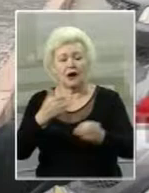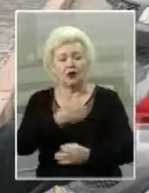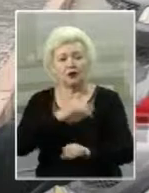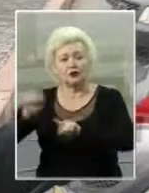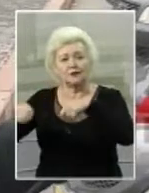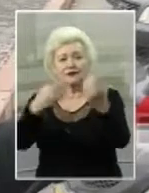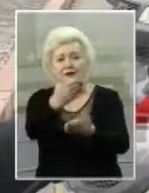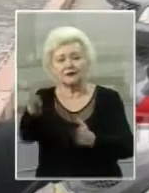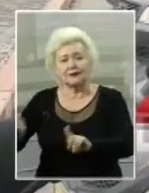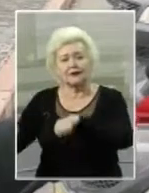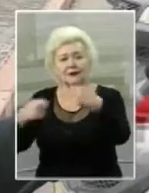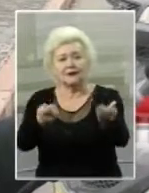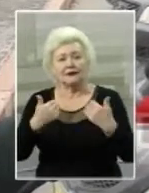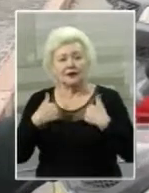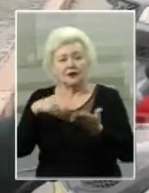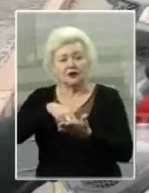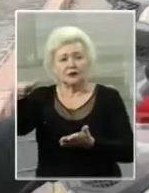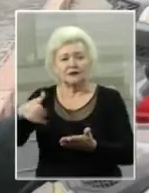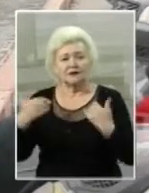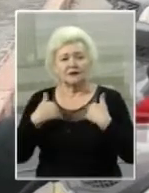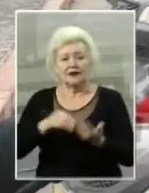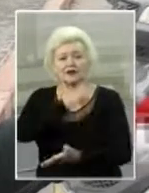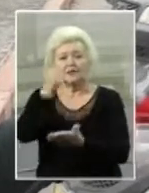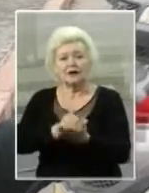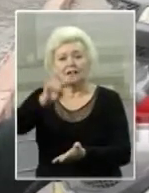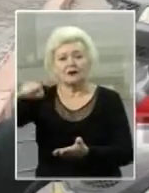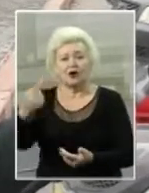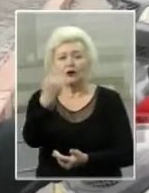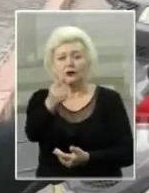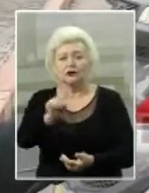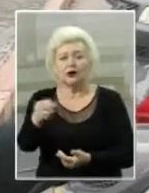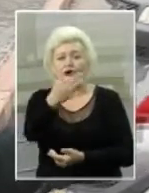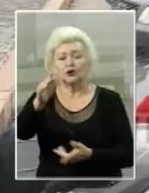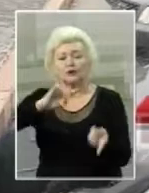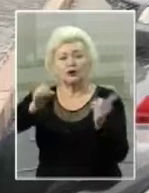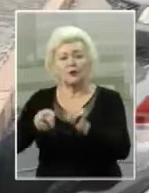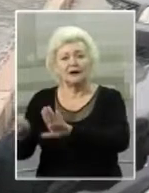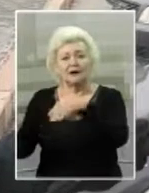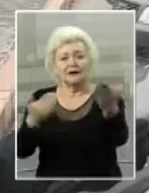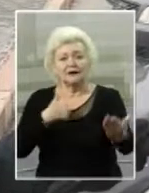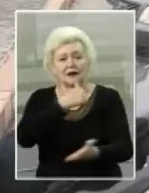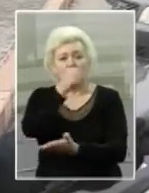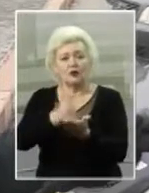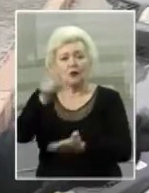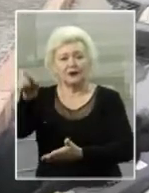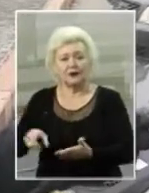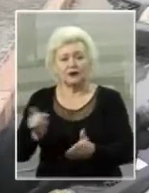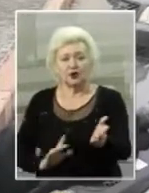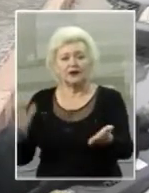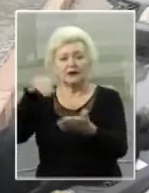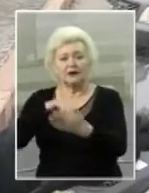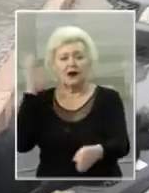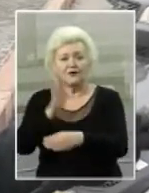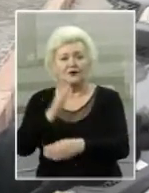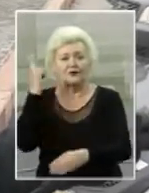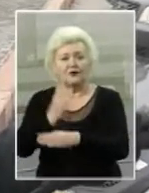них передати листа з нашими основними вимогами. Одна з них, щоб вони передали нашому президенту, щоб він наклав вето на